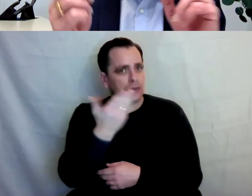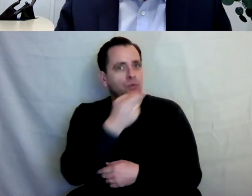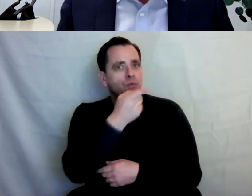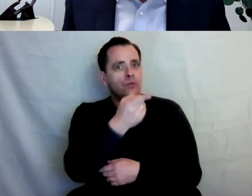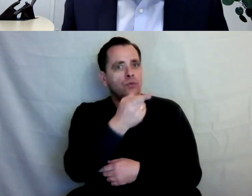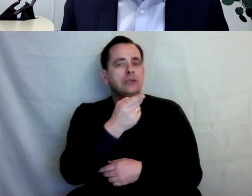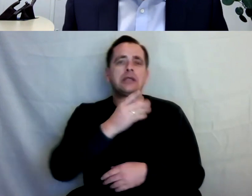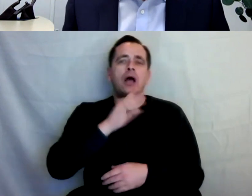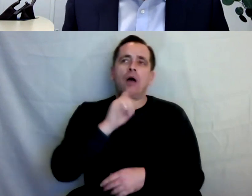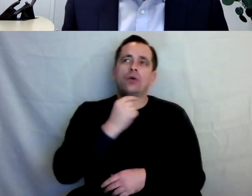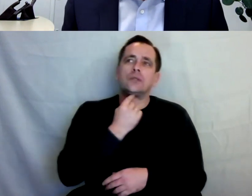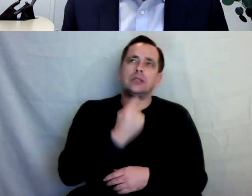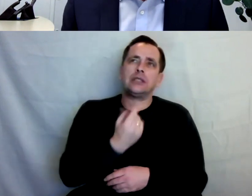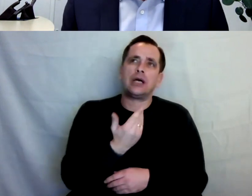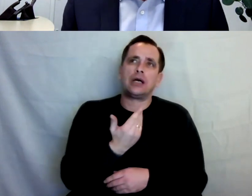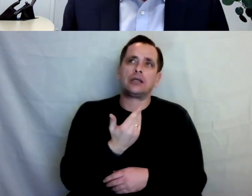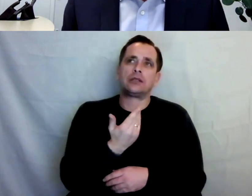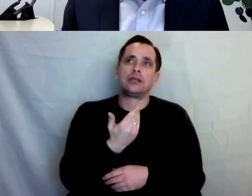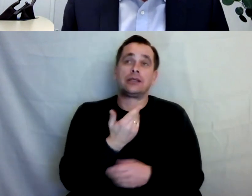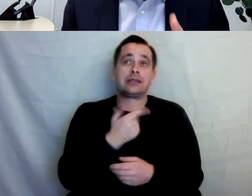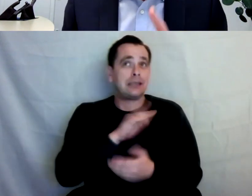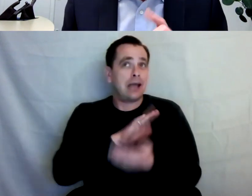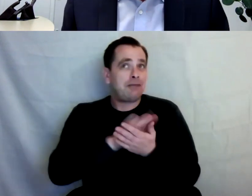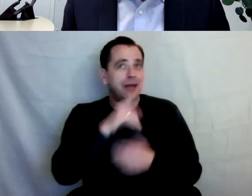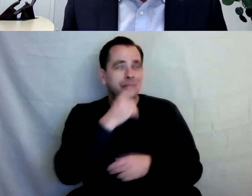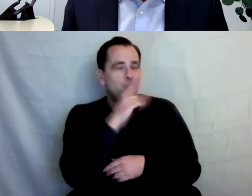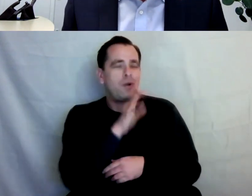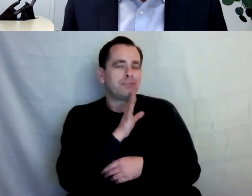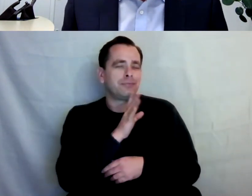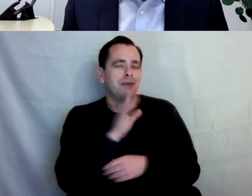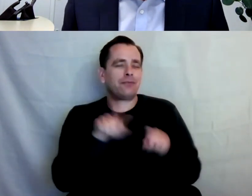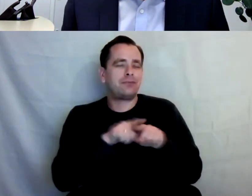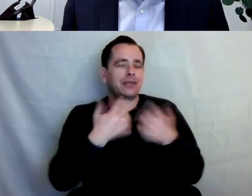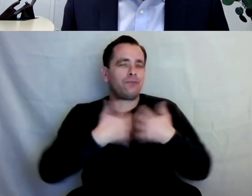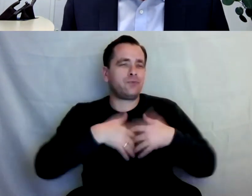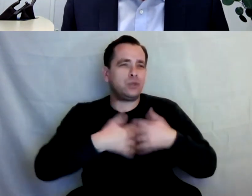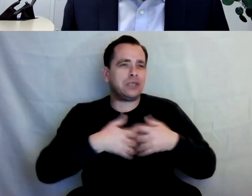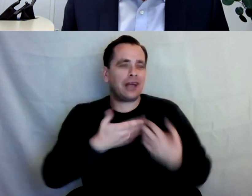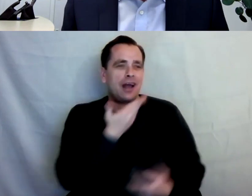die Physikerin zu hören gewesen. Da waren auf einmal auch nochmal wirklich